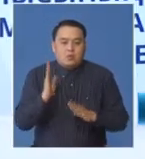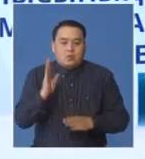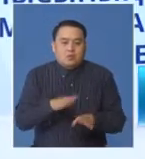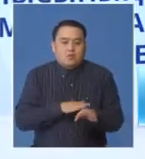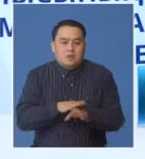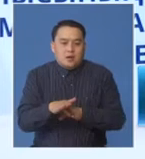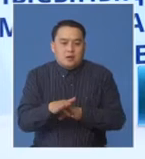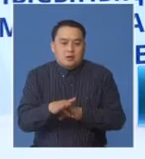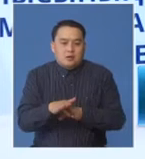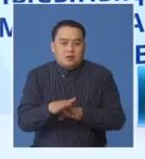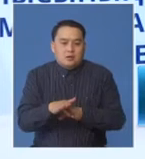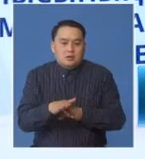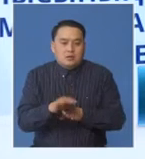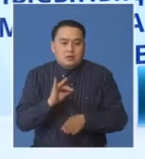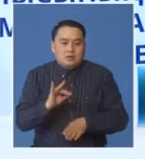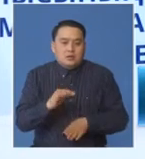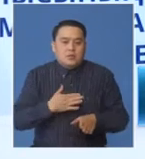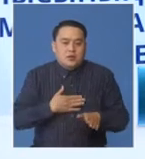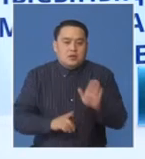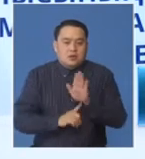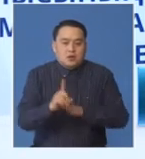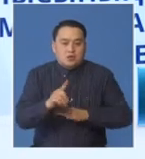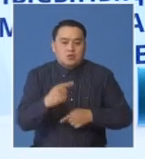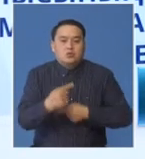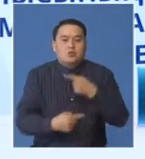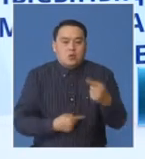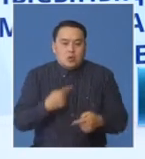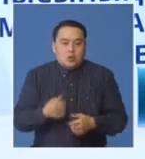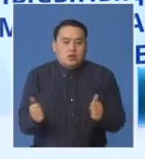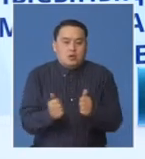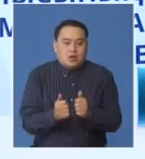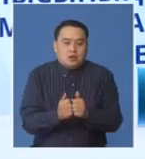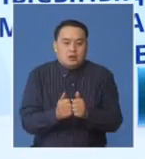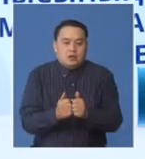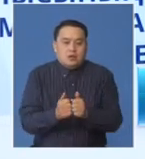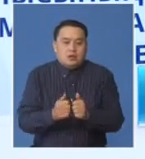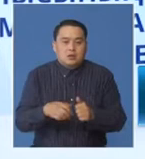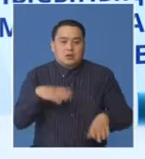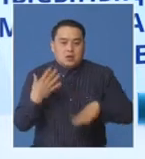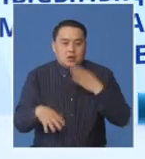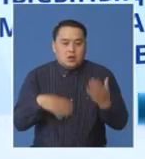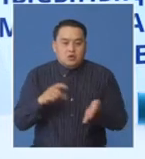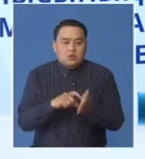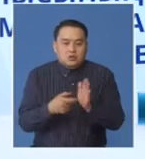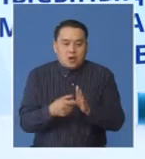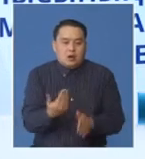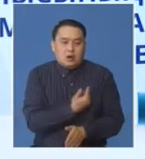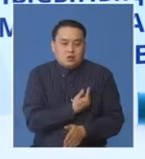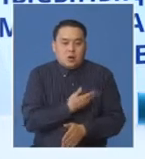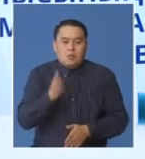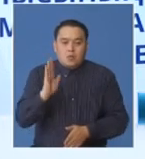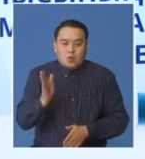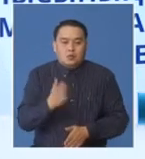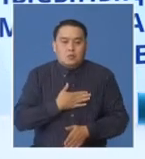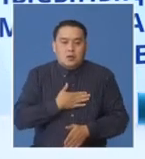реализовано, и мы начнем другую стадию. Рядом строить прям тренажерный зал. И в будущем она